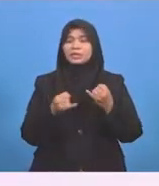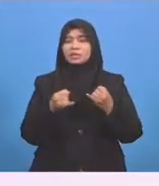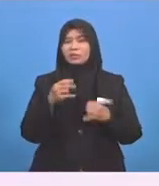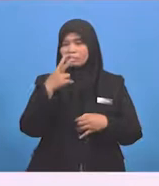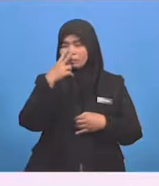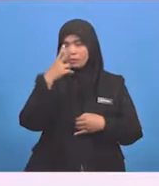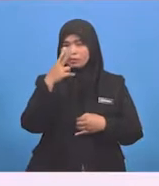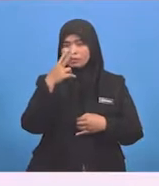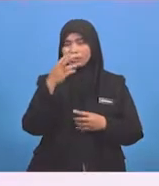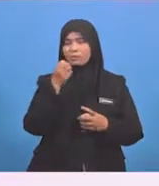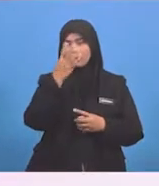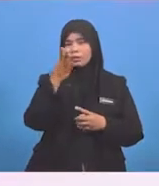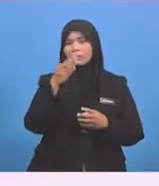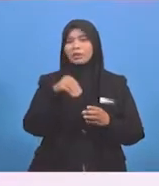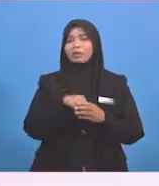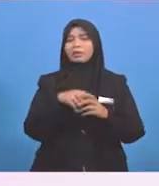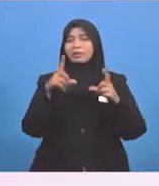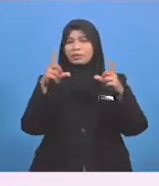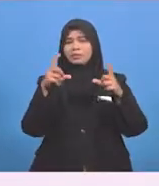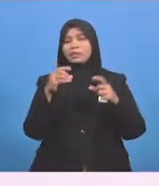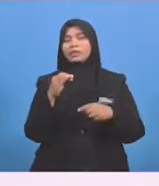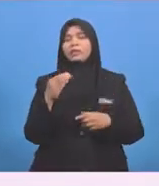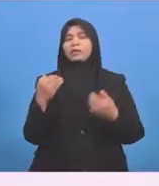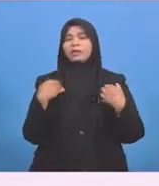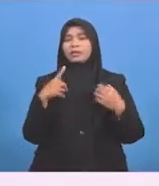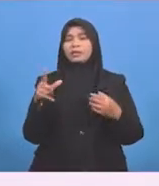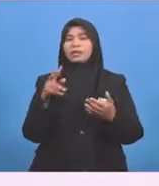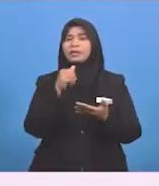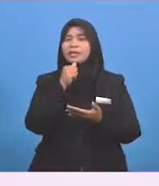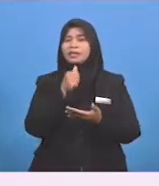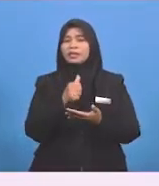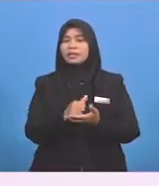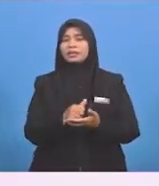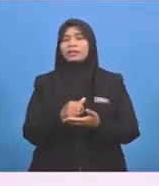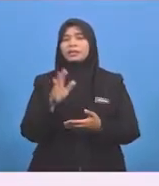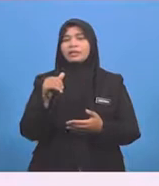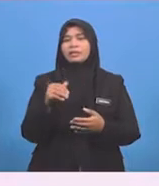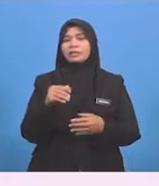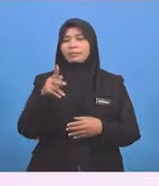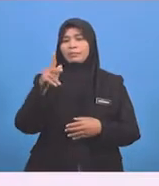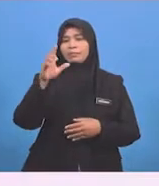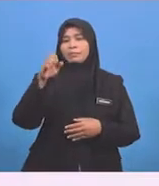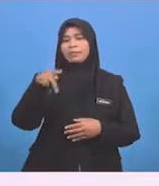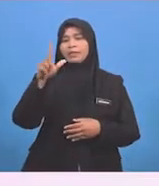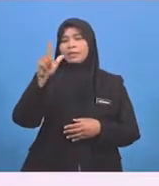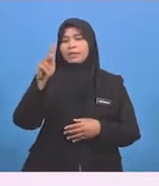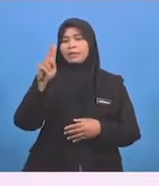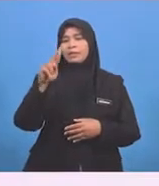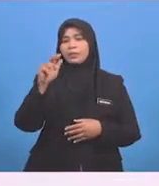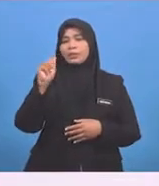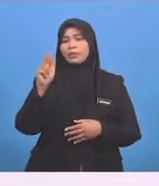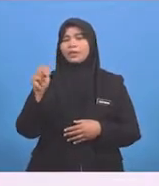perhatikan, maklumat dalam kurungan adalah nilai muatan haba pendam tentu pelakuran dan penguapan, di